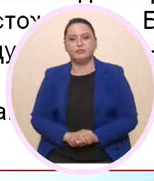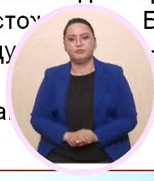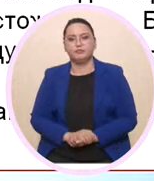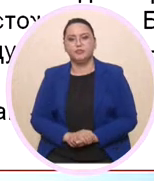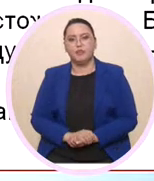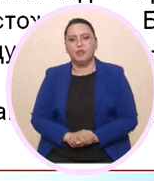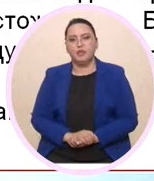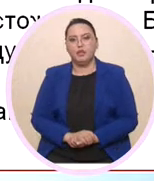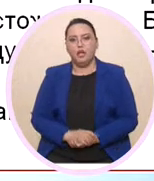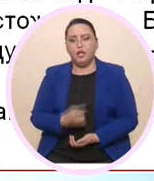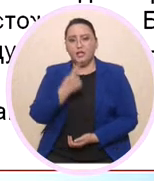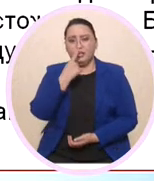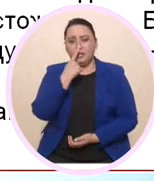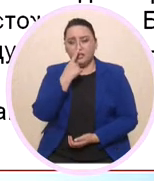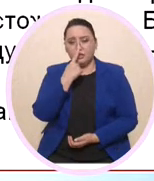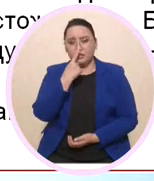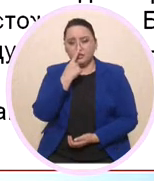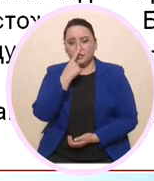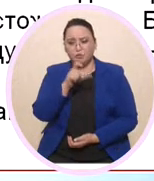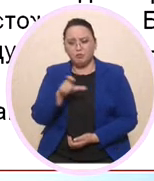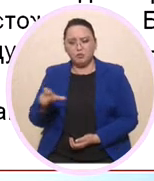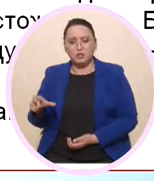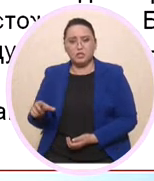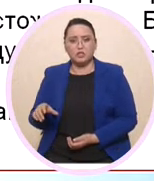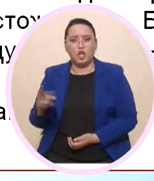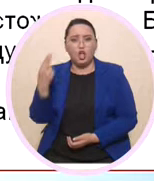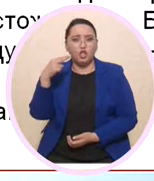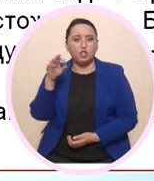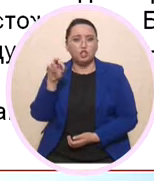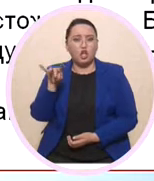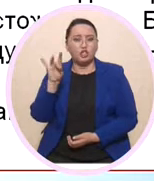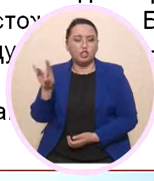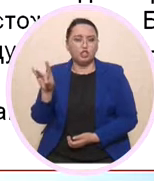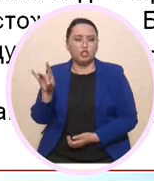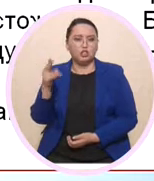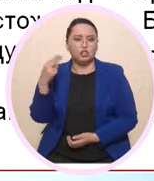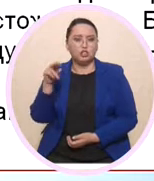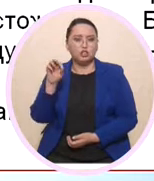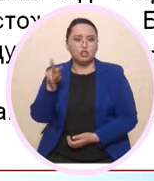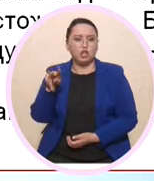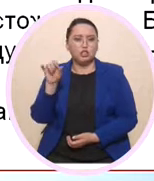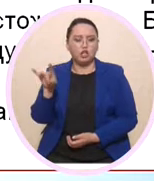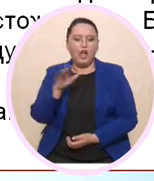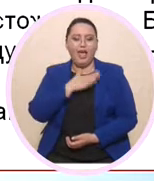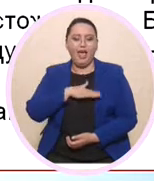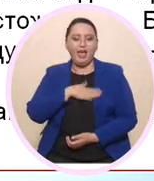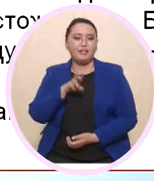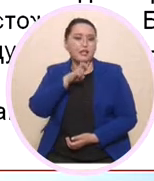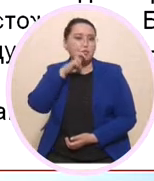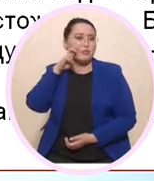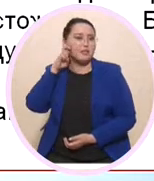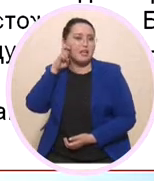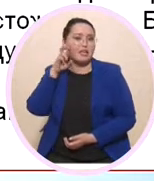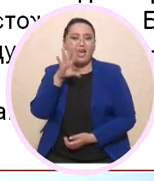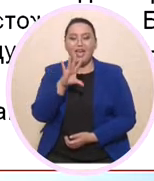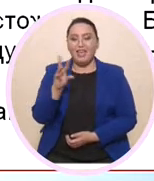гамингийн гараас долгорыг хайртай бүсгүйгээ хэрхэн аварч байгаа тухайга